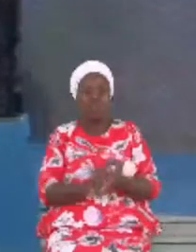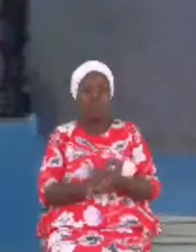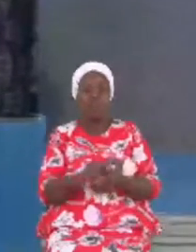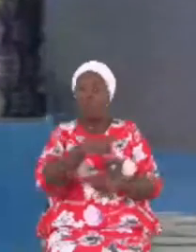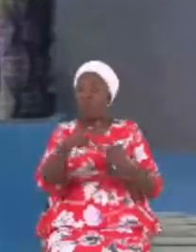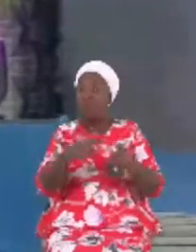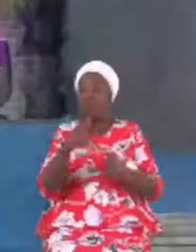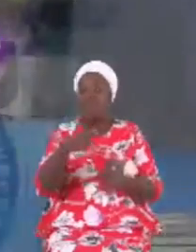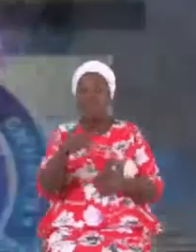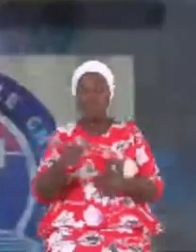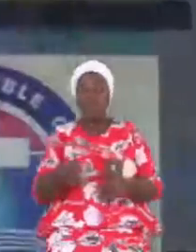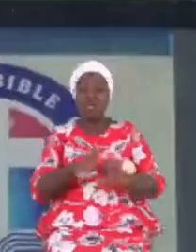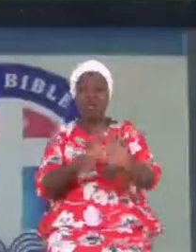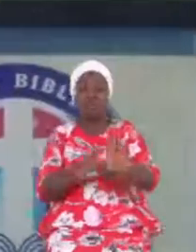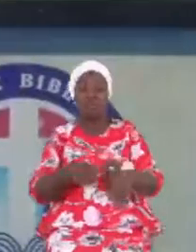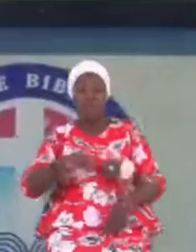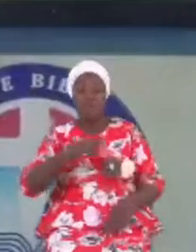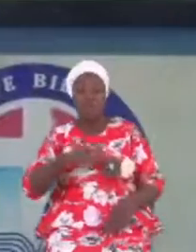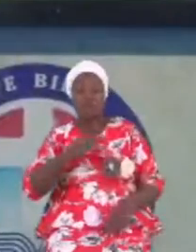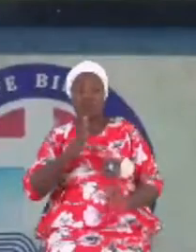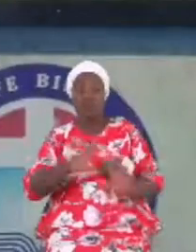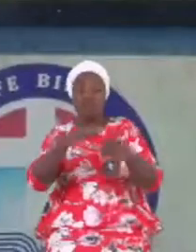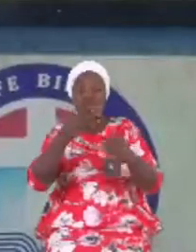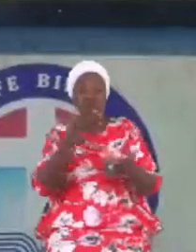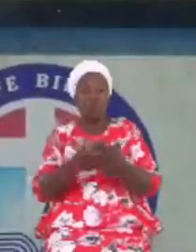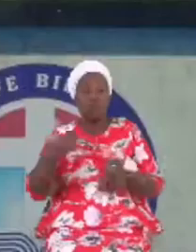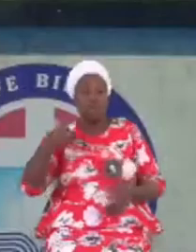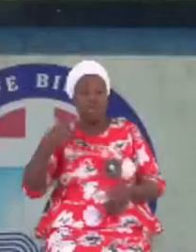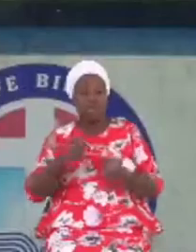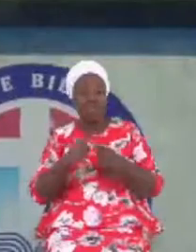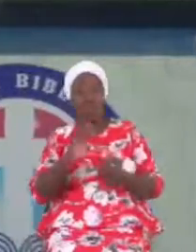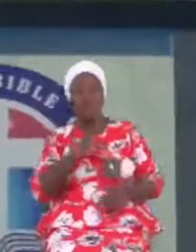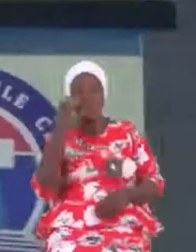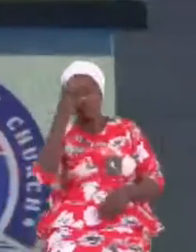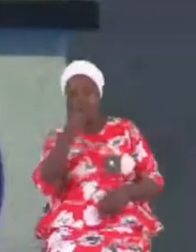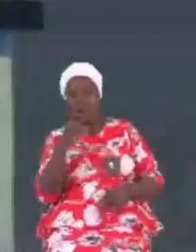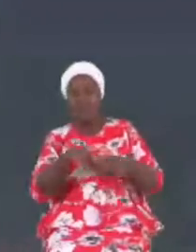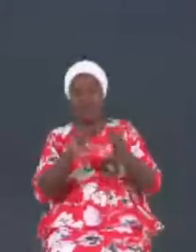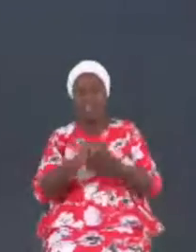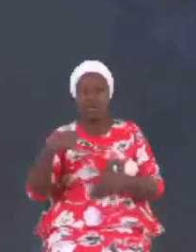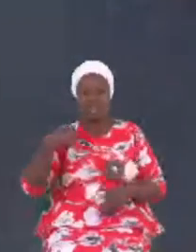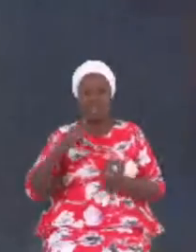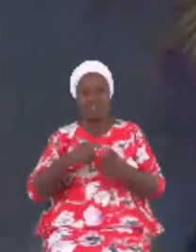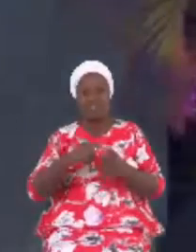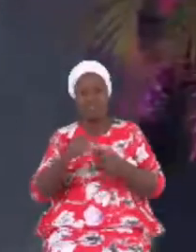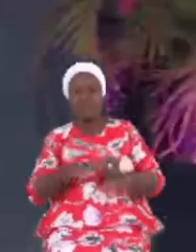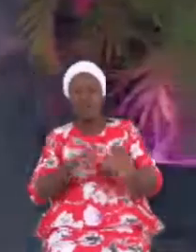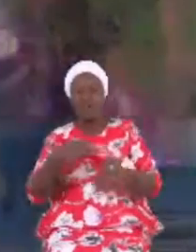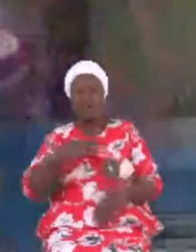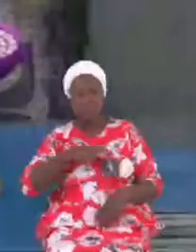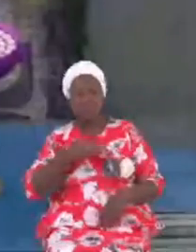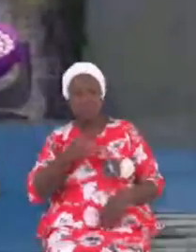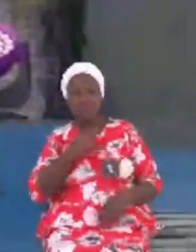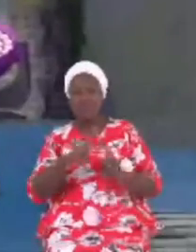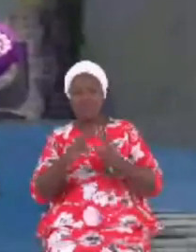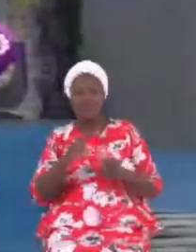Quand un tailleur vous fait une bonne tenue, vous êtes vraiment joli dedans. Oh, vraiment, tailleur, tu es